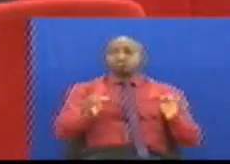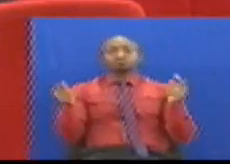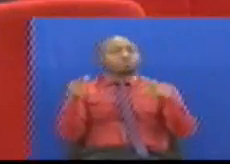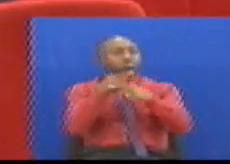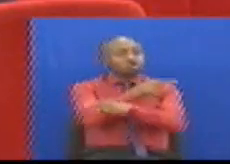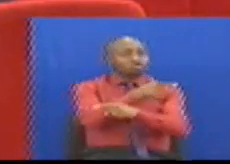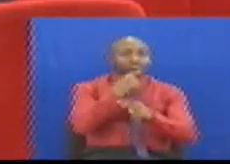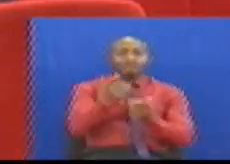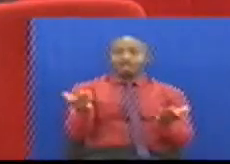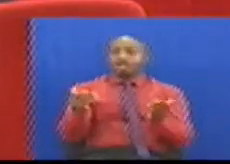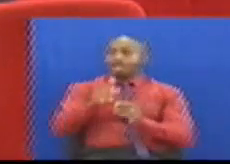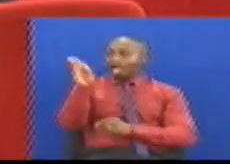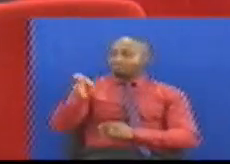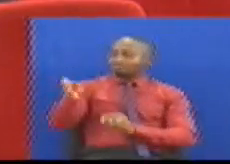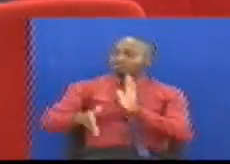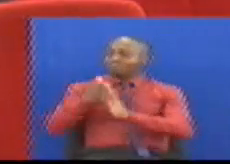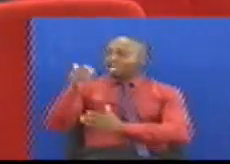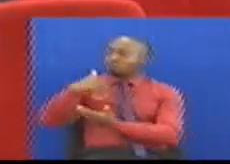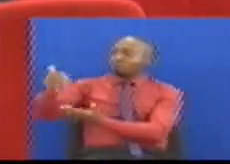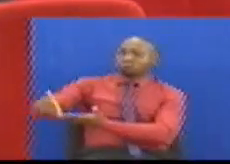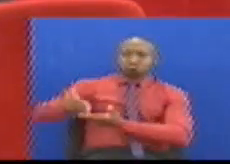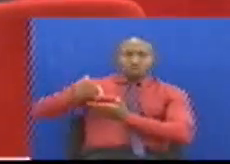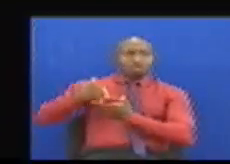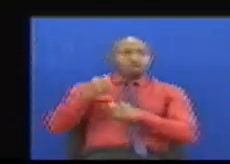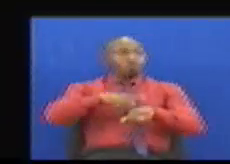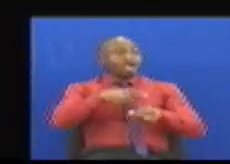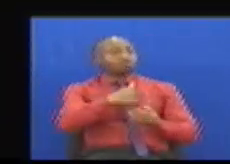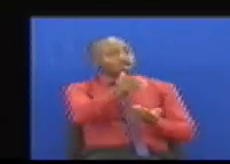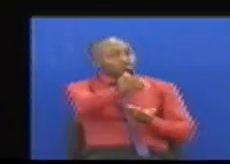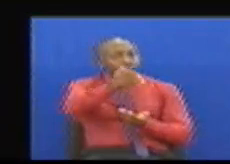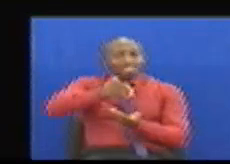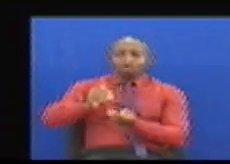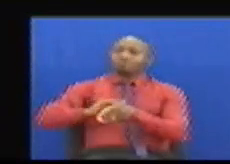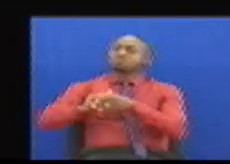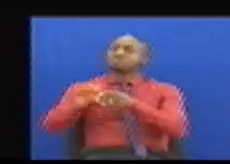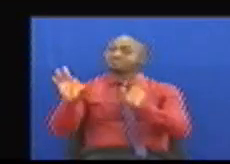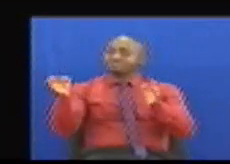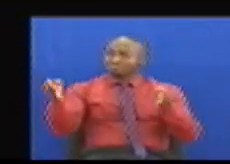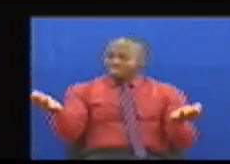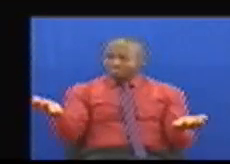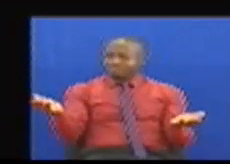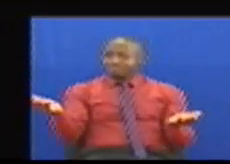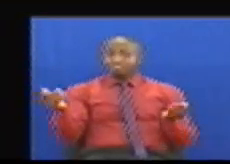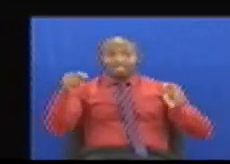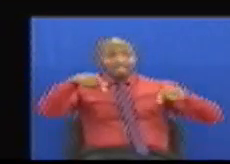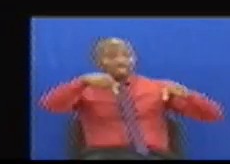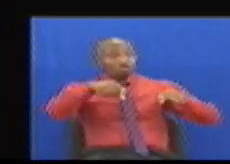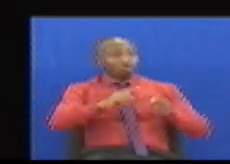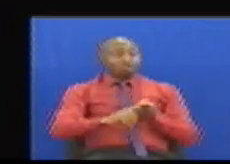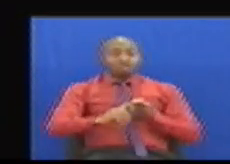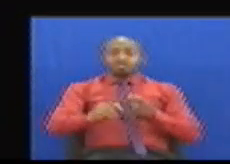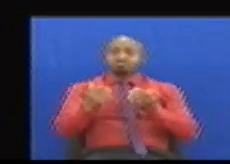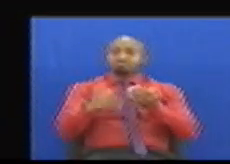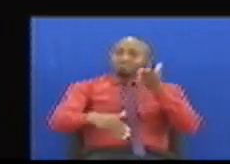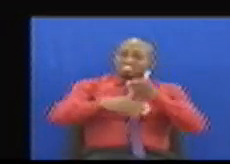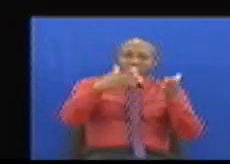vyanzo vimeondolewa. Lakini walivyokuwa wanakusanya, walikuwa wanatumiaje? Leo maboma tunapata,